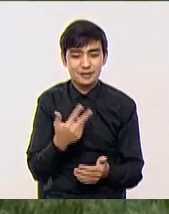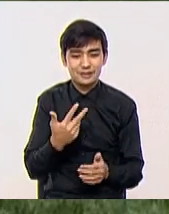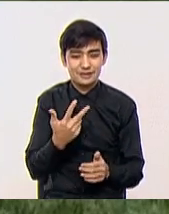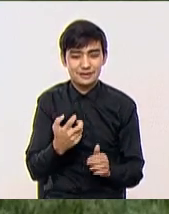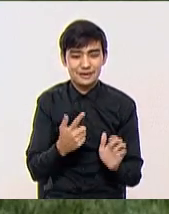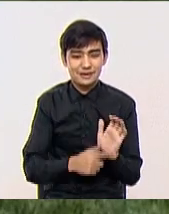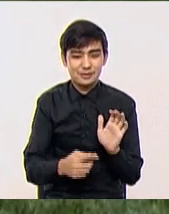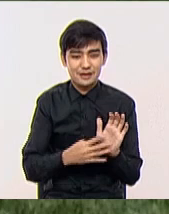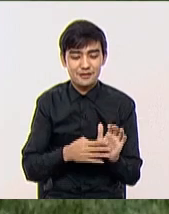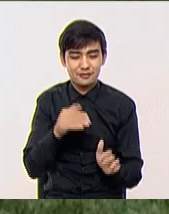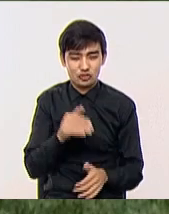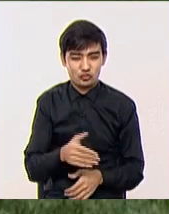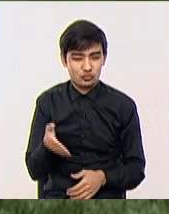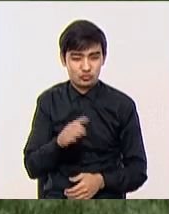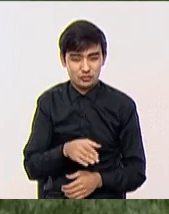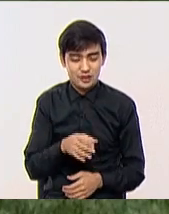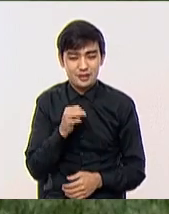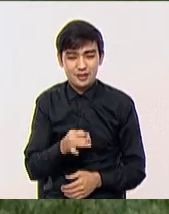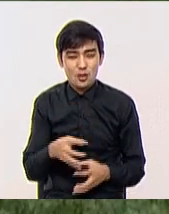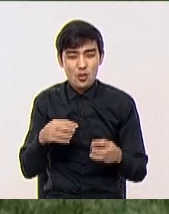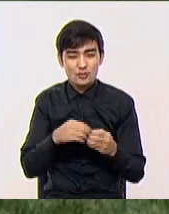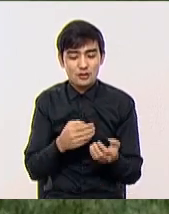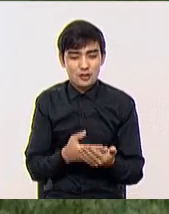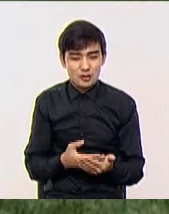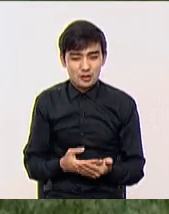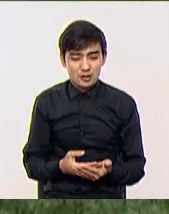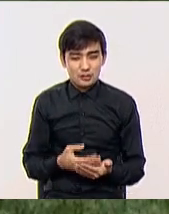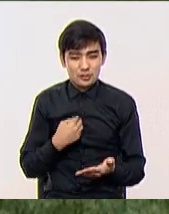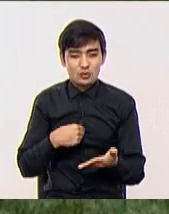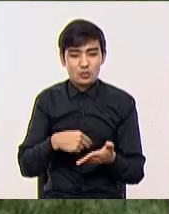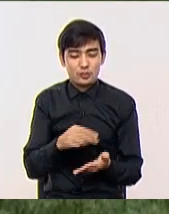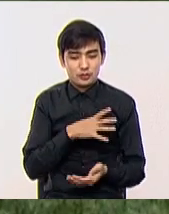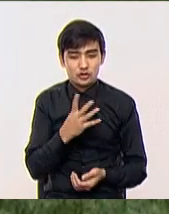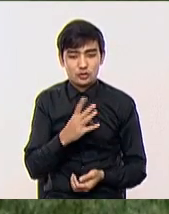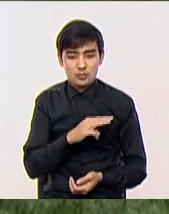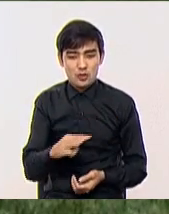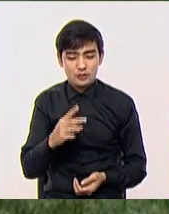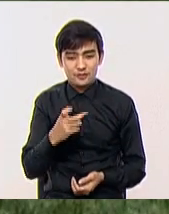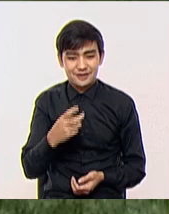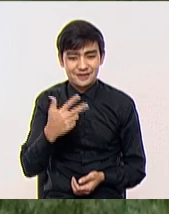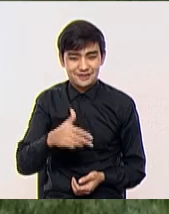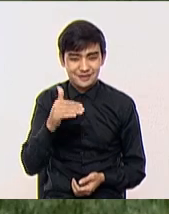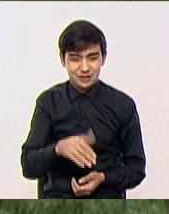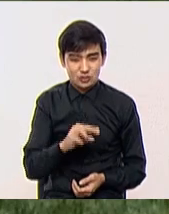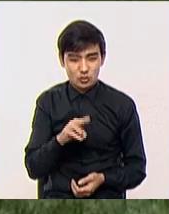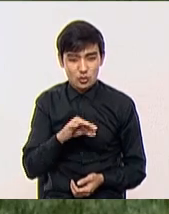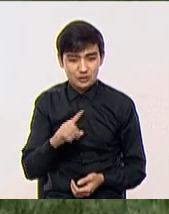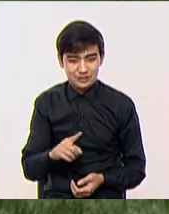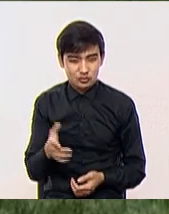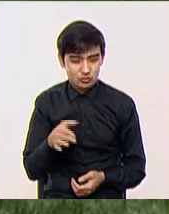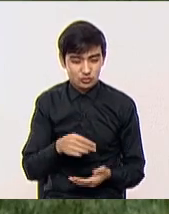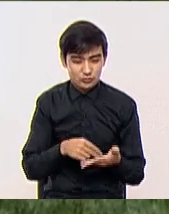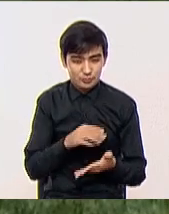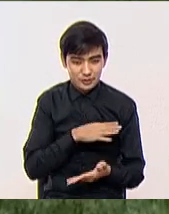379 тысяч доз. В общем количестве мы купили 4 миллиона 230 тысяч доз купили вакцины